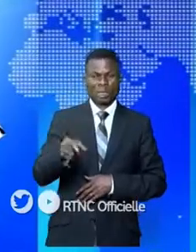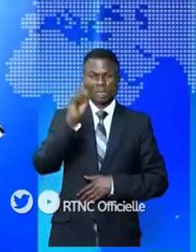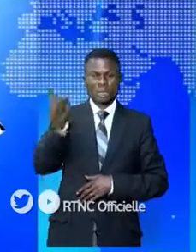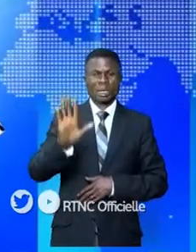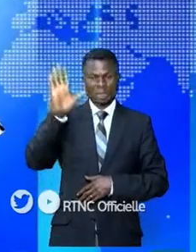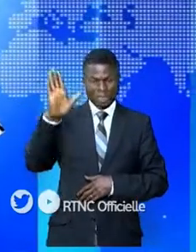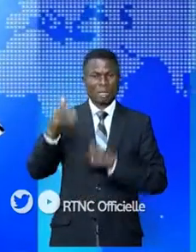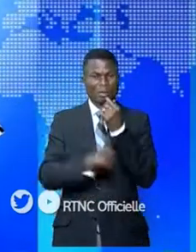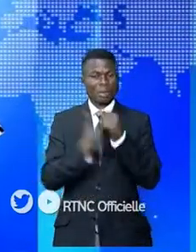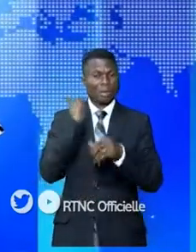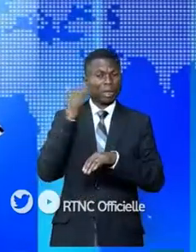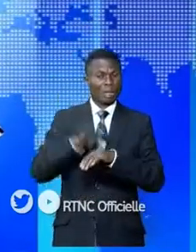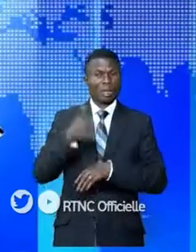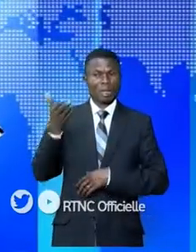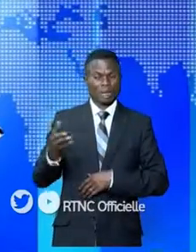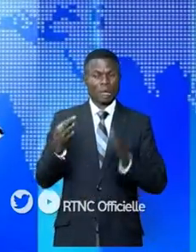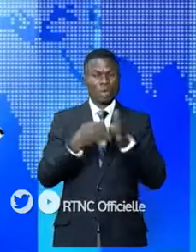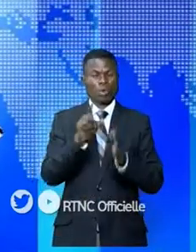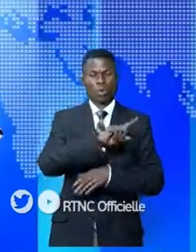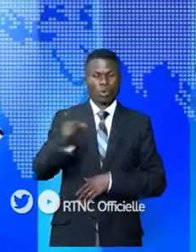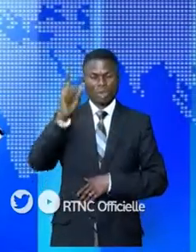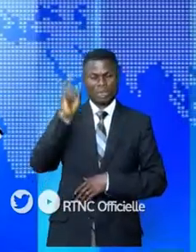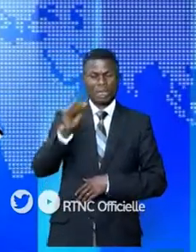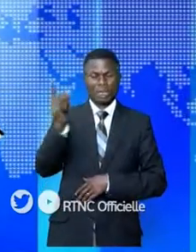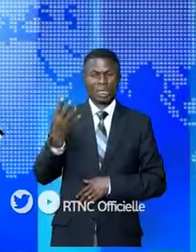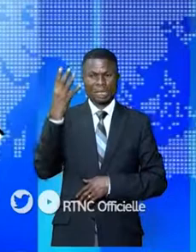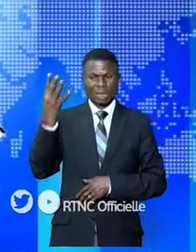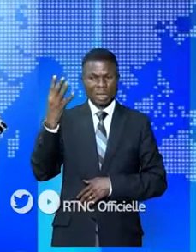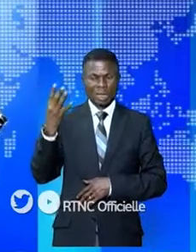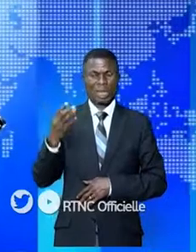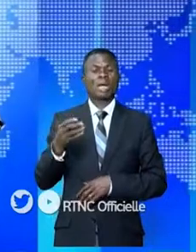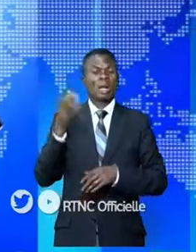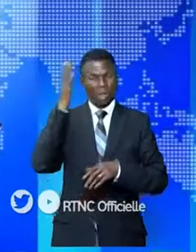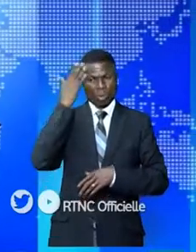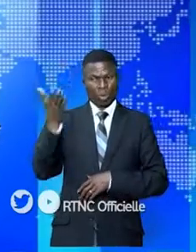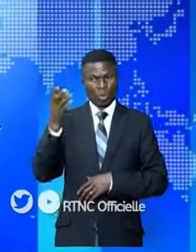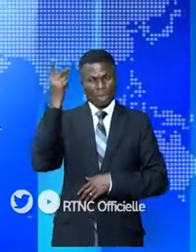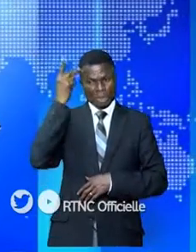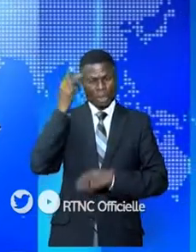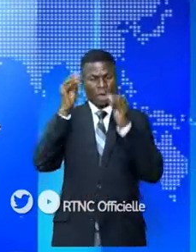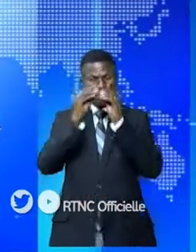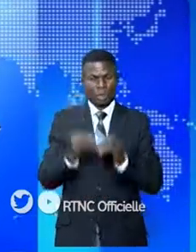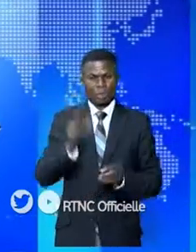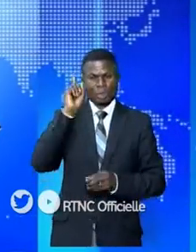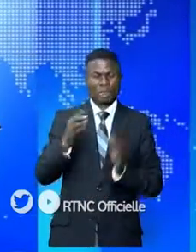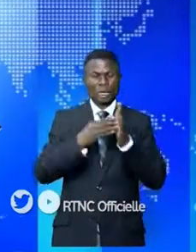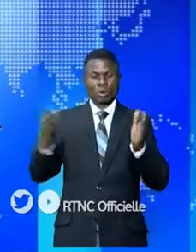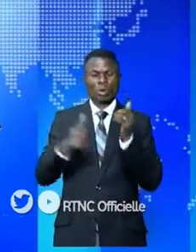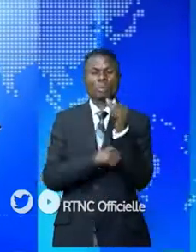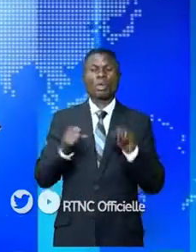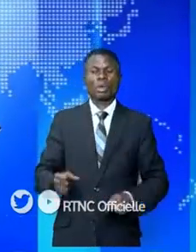135 cas, dont 8134 cas confirmés, un cas probable. Au total, 190